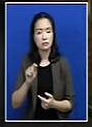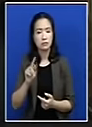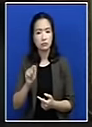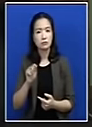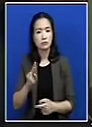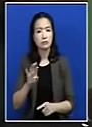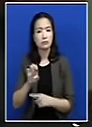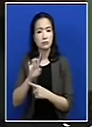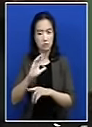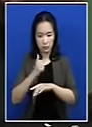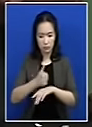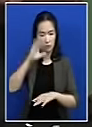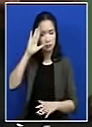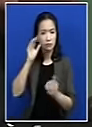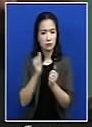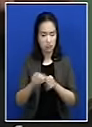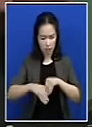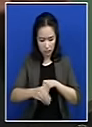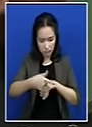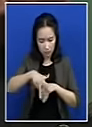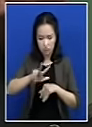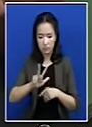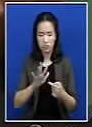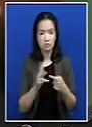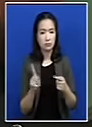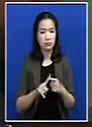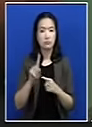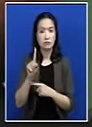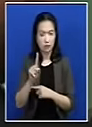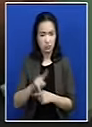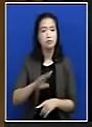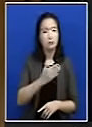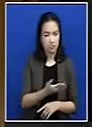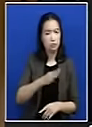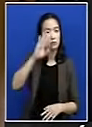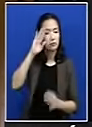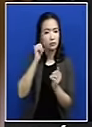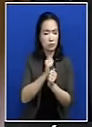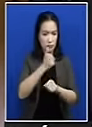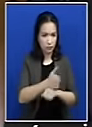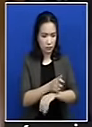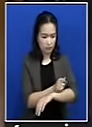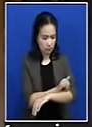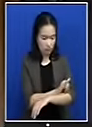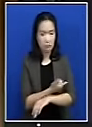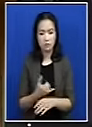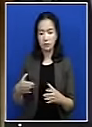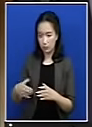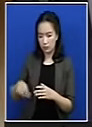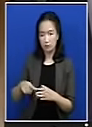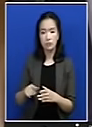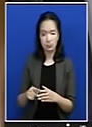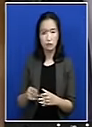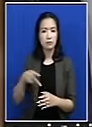ศลสร้างรองผู้บัญชาการตำรวจภูธรภาคหนึ่งและผู้บังคับการตำรวจภูธรจังหวัดพระนครศรีอยุธยามาพร้อมกับผู้กำกับการ